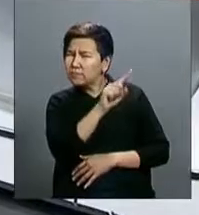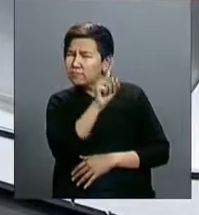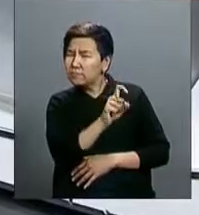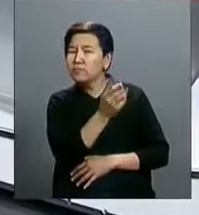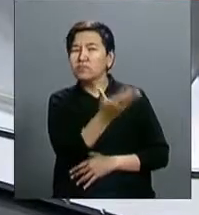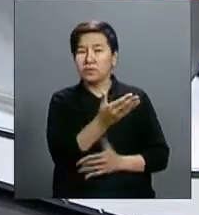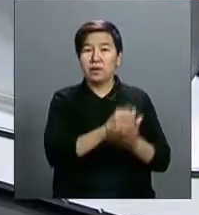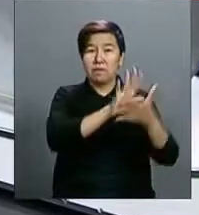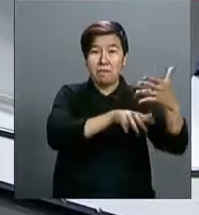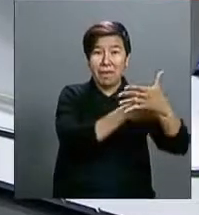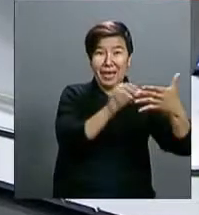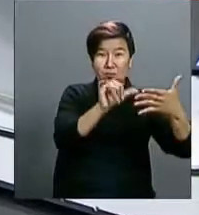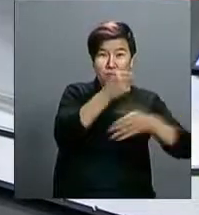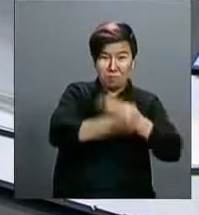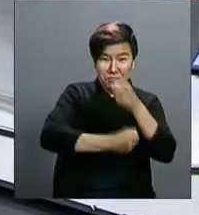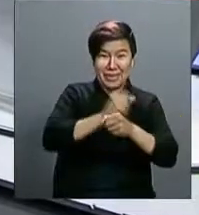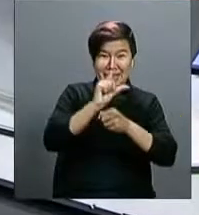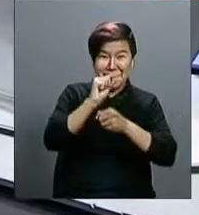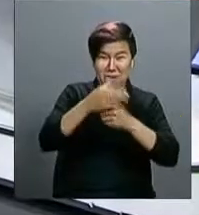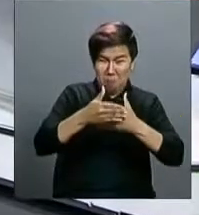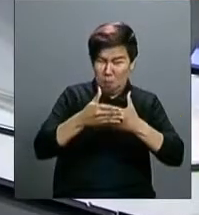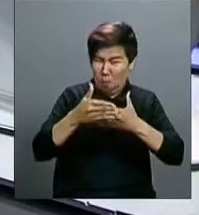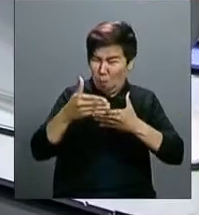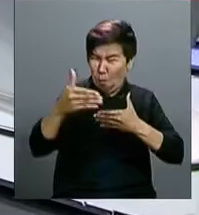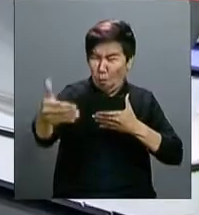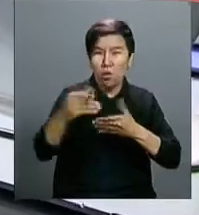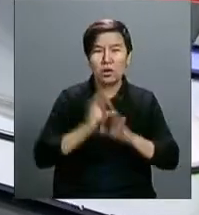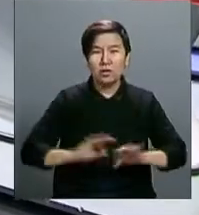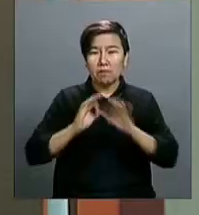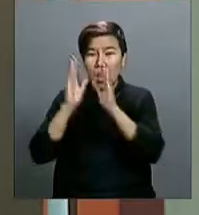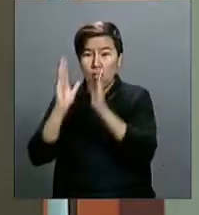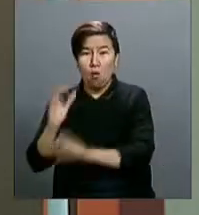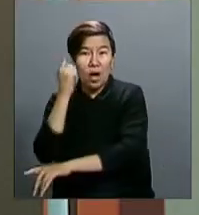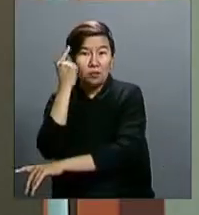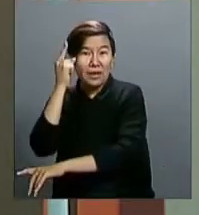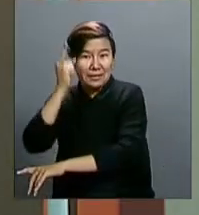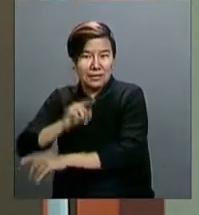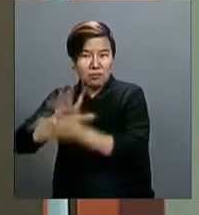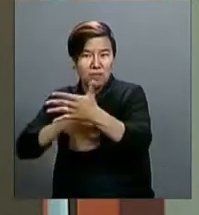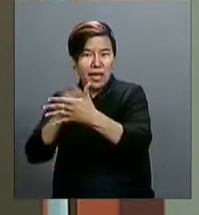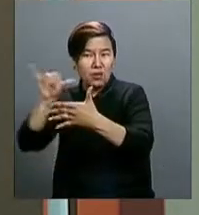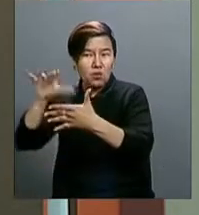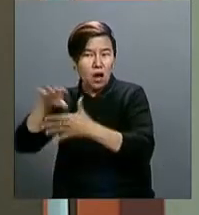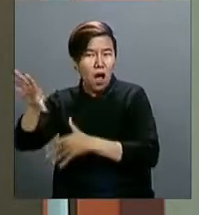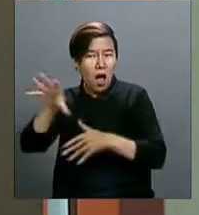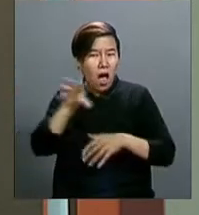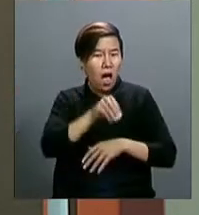ผูกมัดนาน20ปีก็อาจจะต้องการคนที่เข้าใจในยุทธศาสตร์นี้มาเป็นคนขับเคลื่อนก่อนนะคะ ถ้